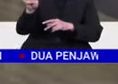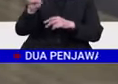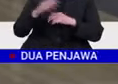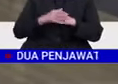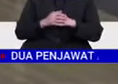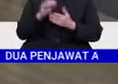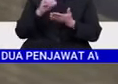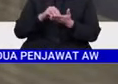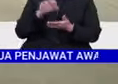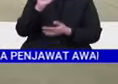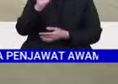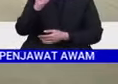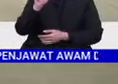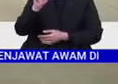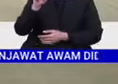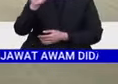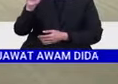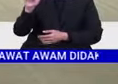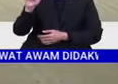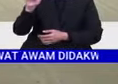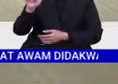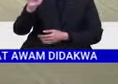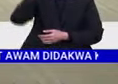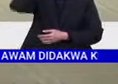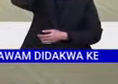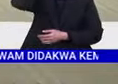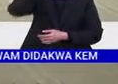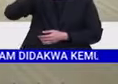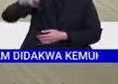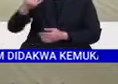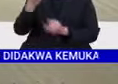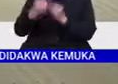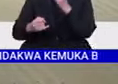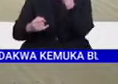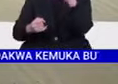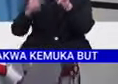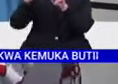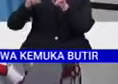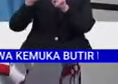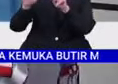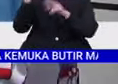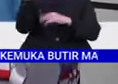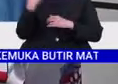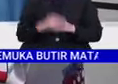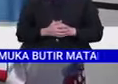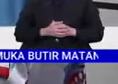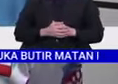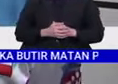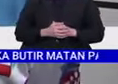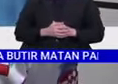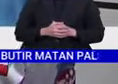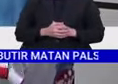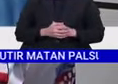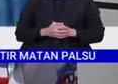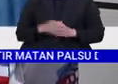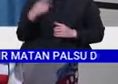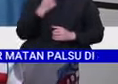berlangsung di Sunway megaland Petaling Jaya Selangor yang berakhir khas masuk lalu kami sangat gembira